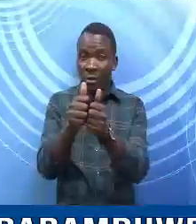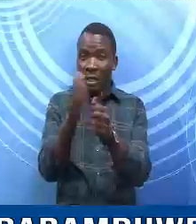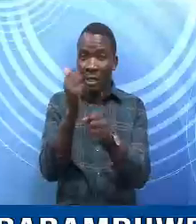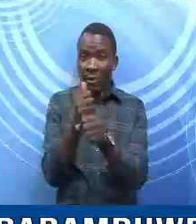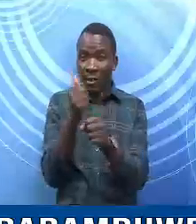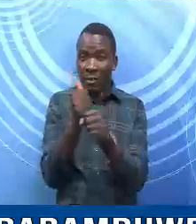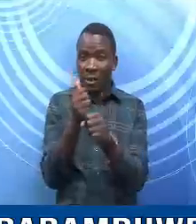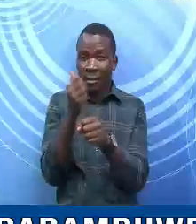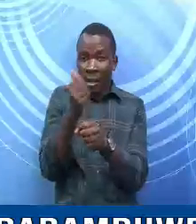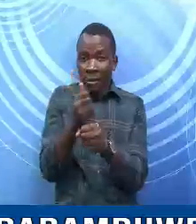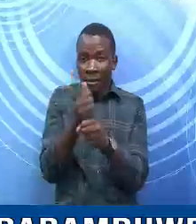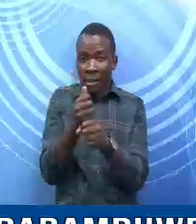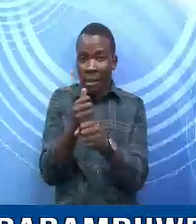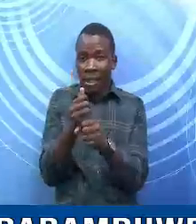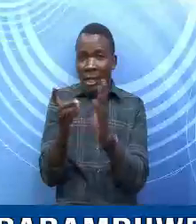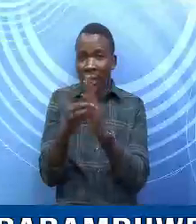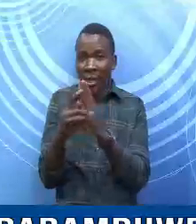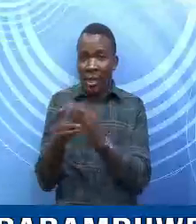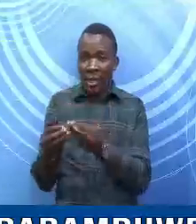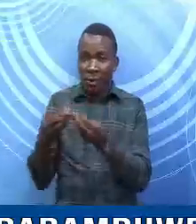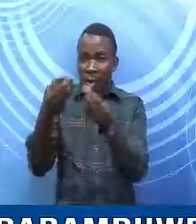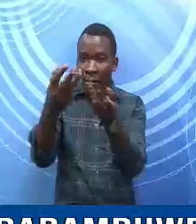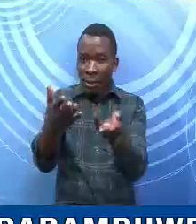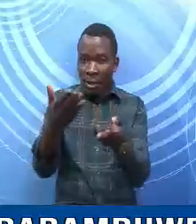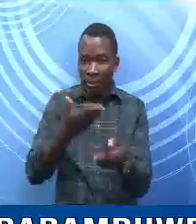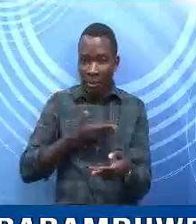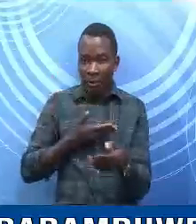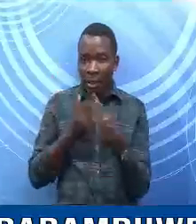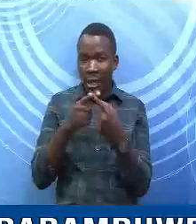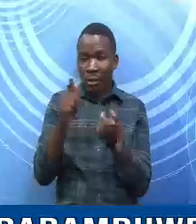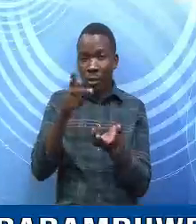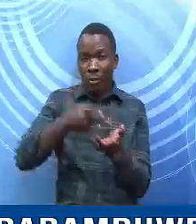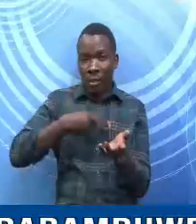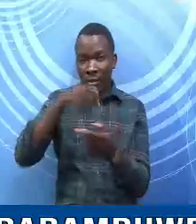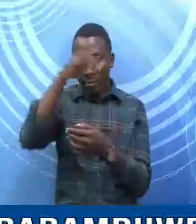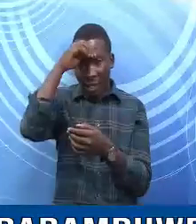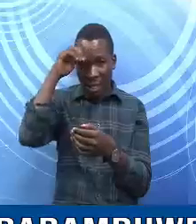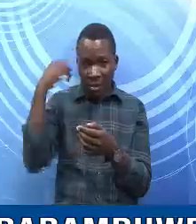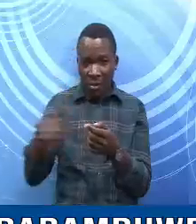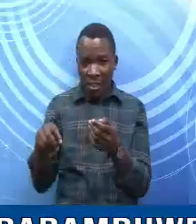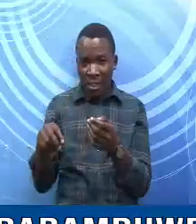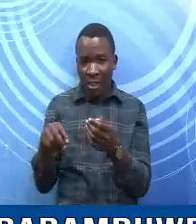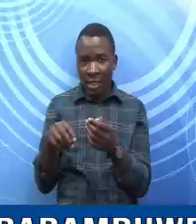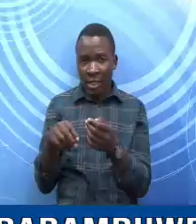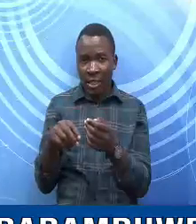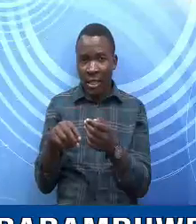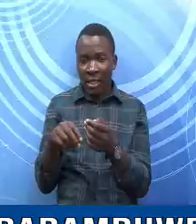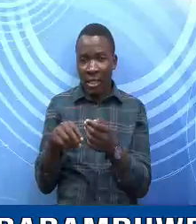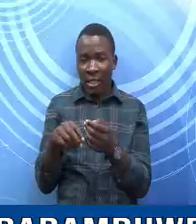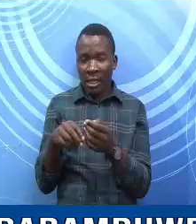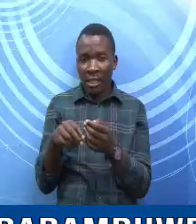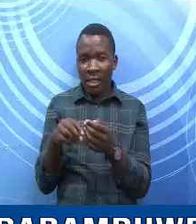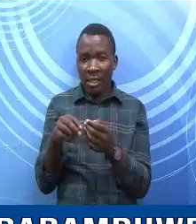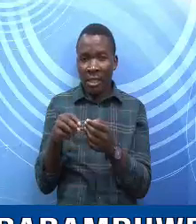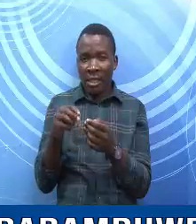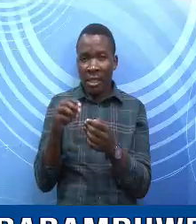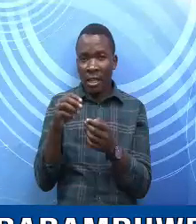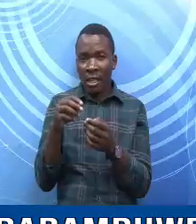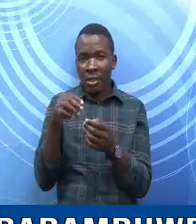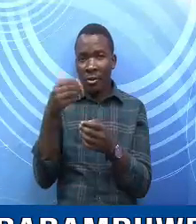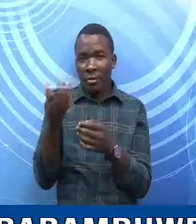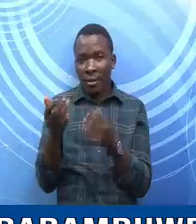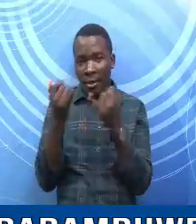akarere nako twabishyikirije barabifite, ariko kutwishyura amafaranga byaranze. Ngaha hashize umwaka urenga kubera iyi korona, bamwe bari batubwiye